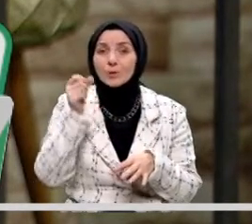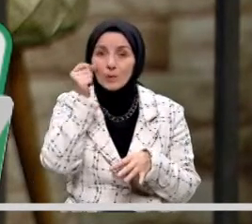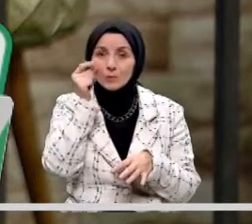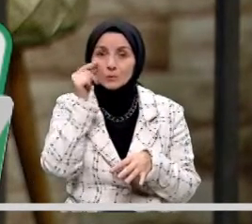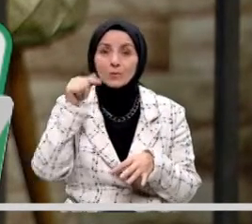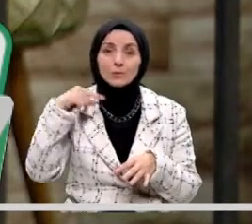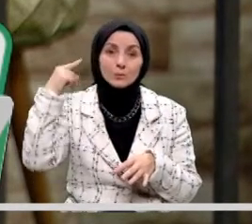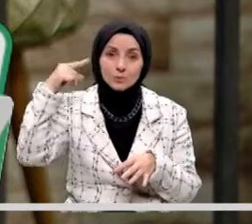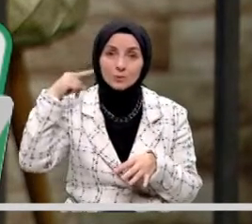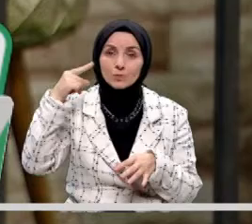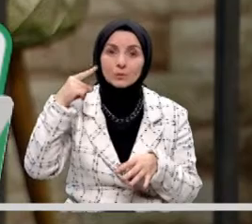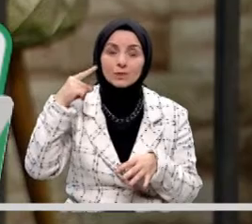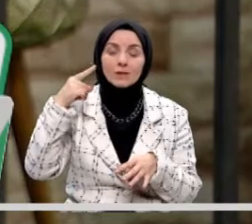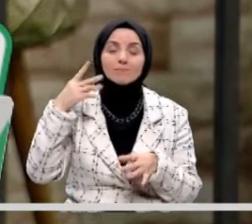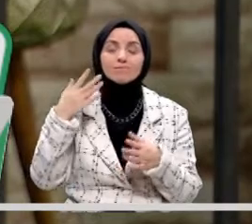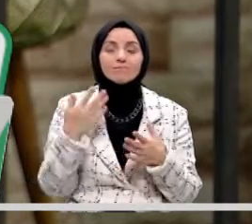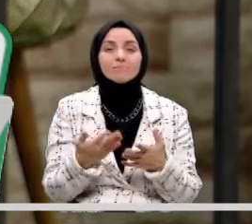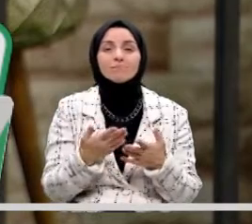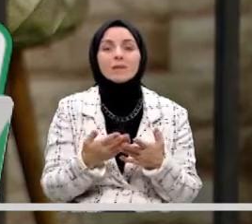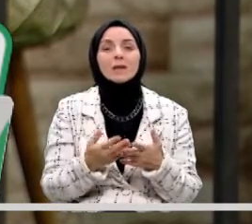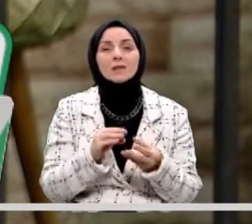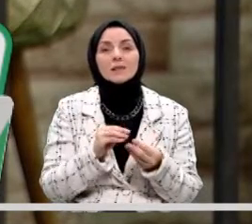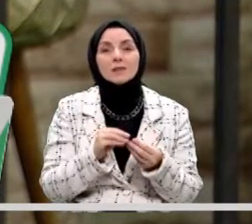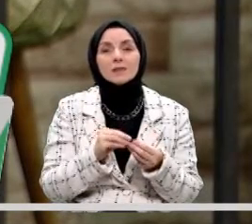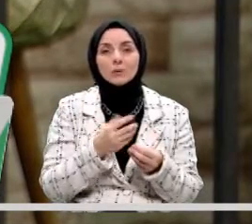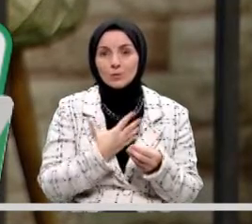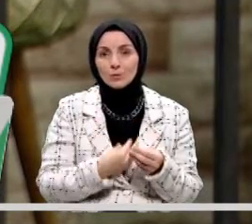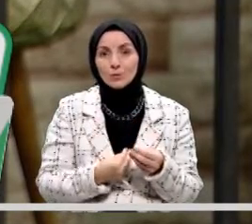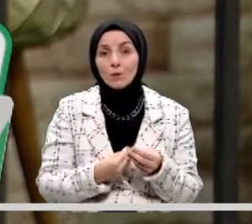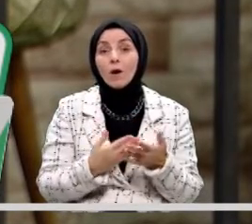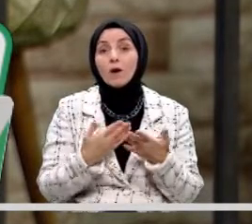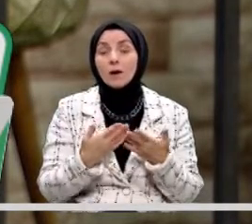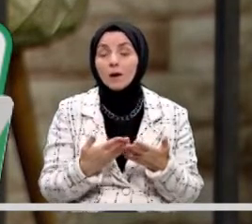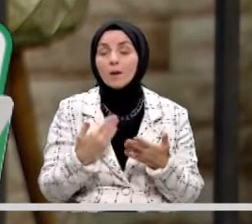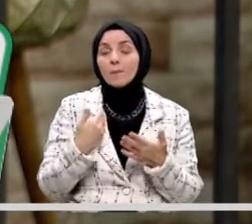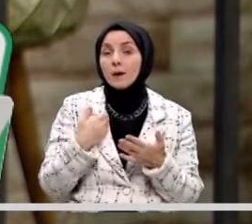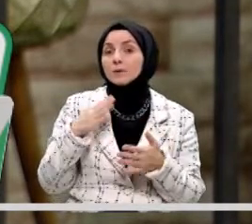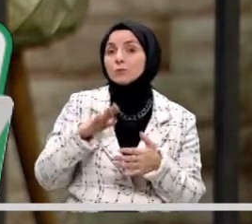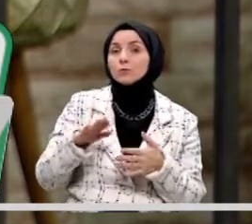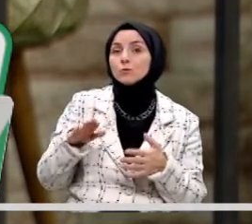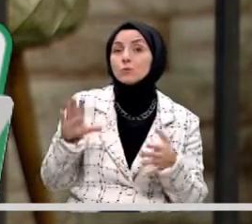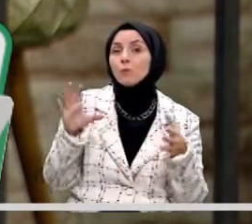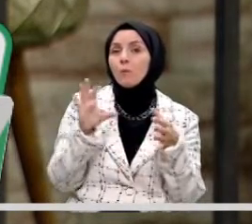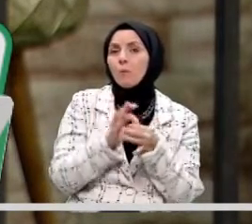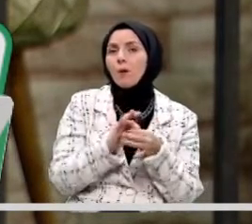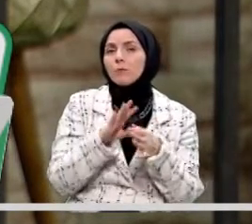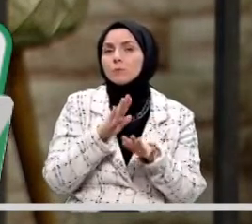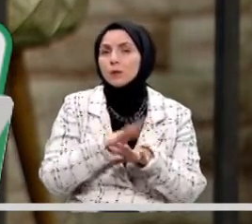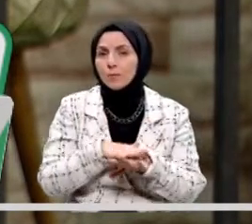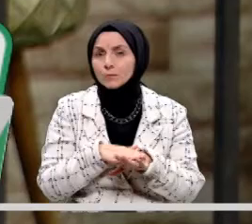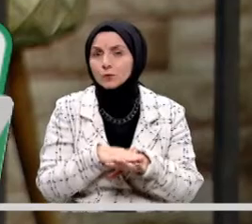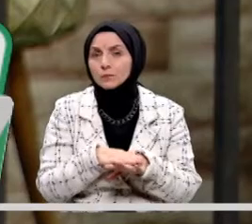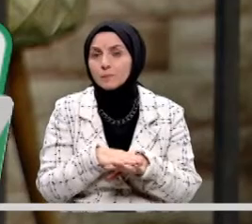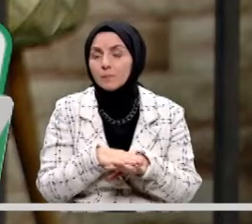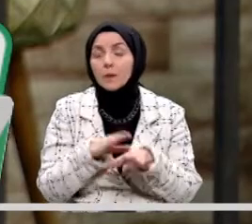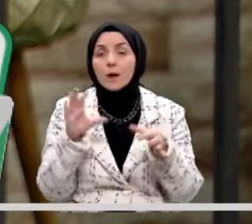çocuğumun Duygu yapısını eksik bırakmışım bağımlı hale getirmişim ben size ayrı bir parantez açayım